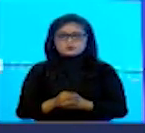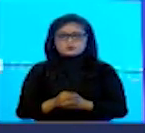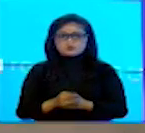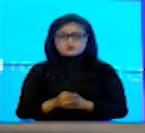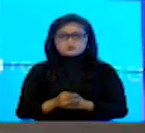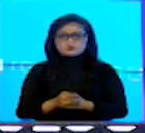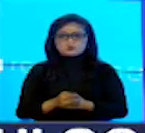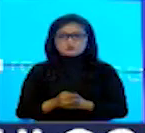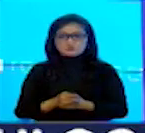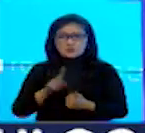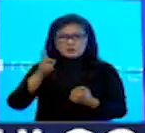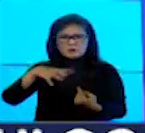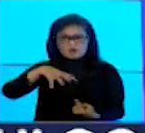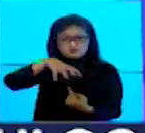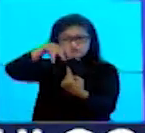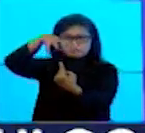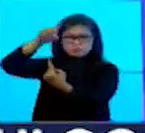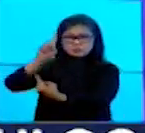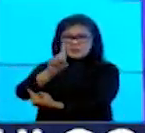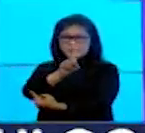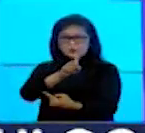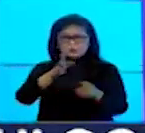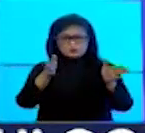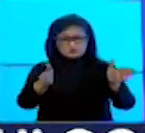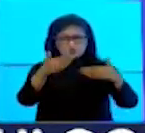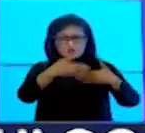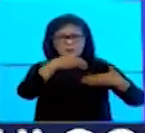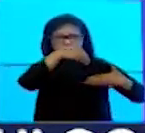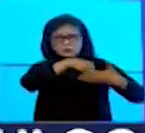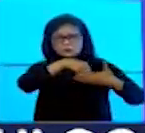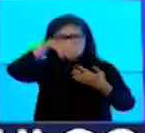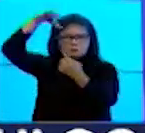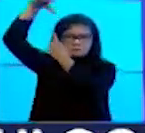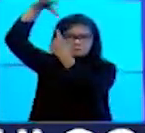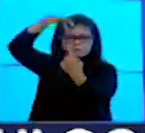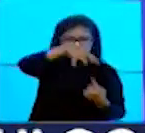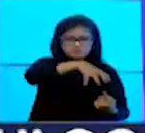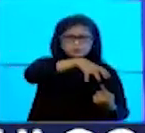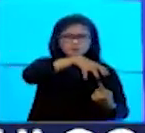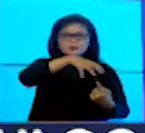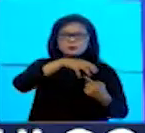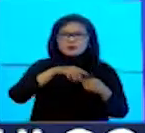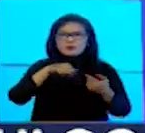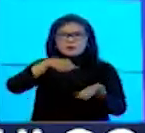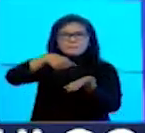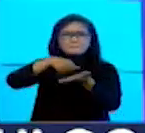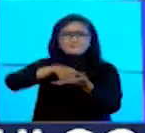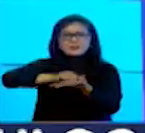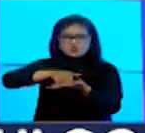Salah satu balon udara jatuh di gudang Bulog, Kelurahan Nambangan Kidul, Kecamatan Manguharjo, Kota Madiun.